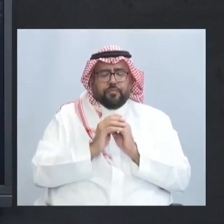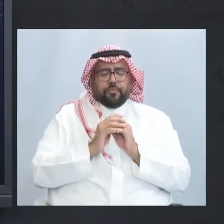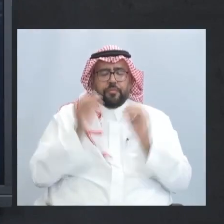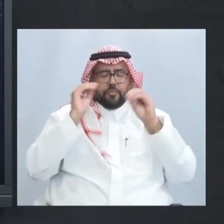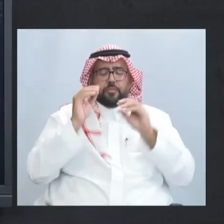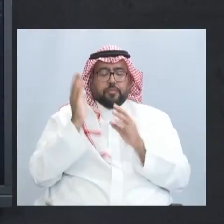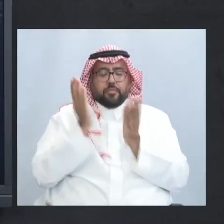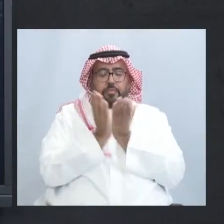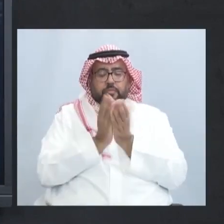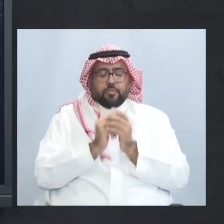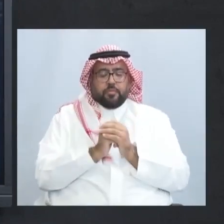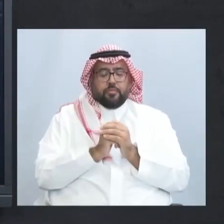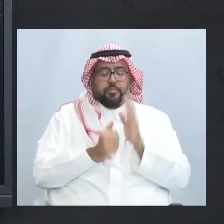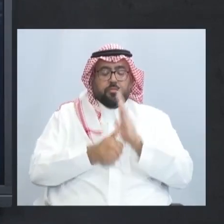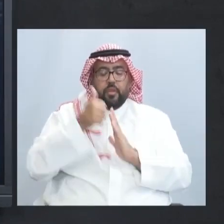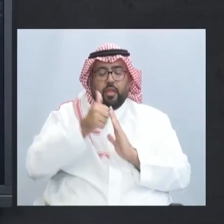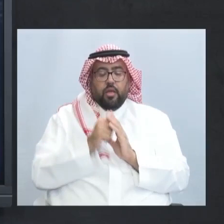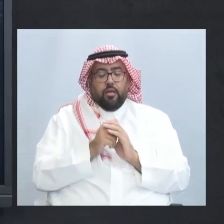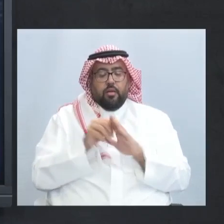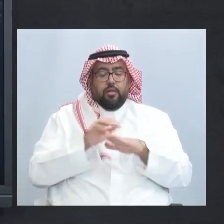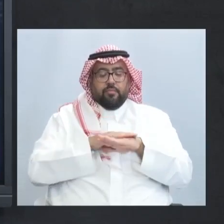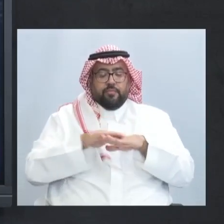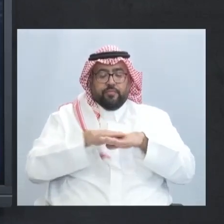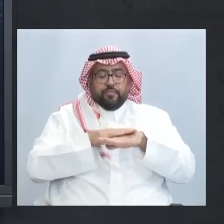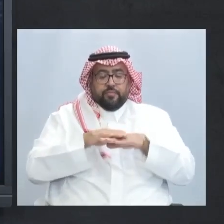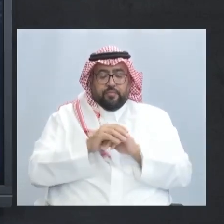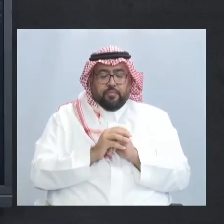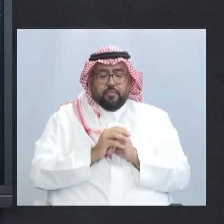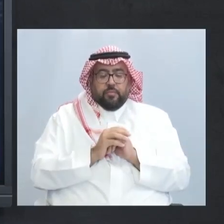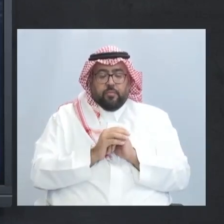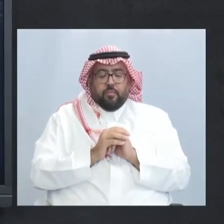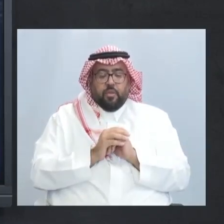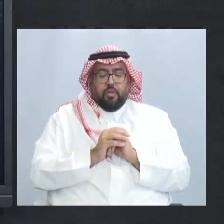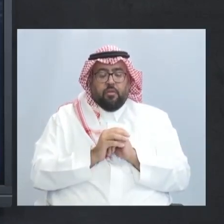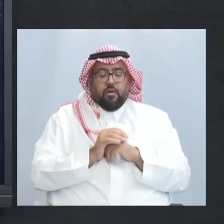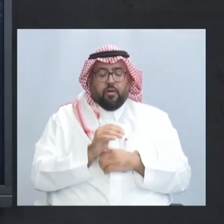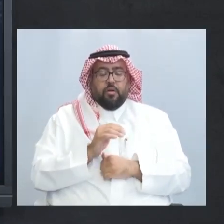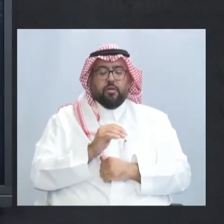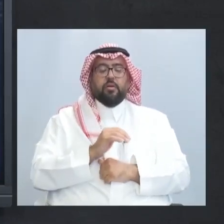من العيش بنجاح على اليابسه